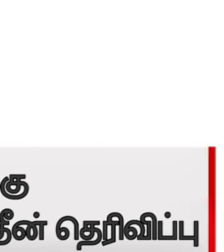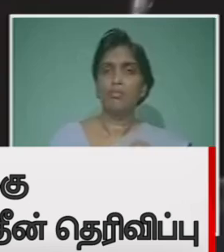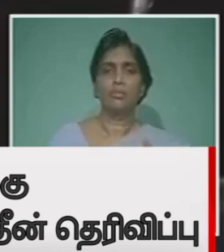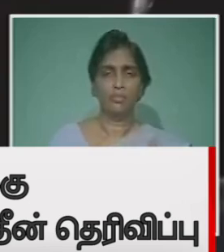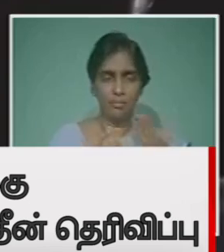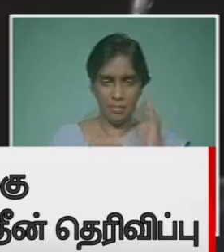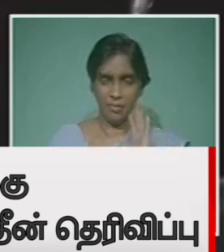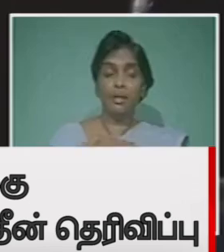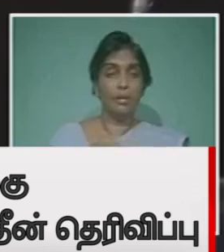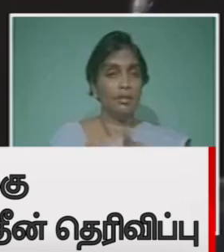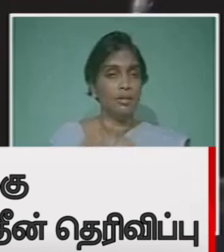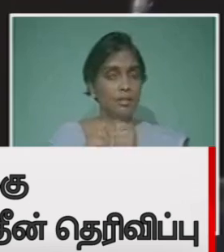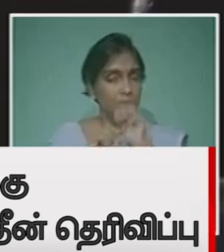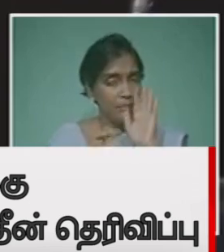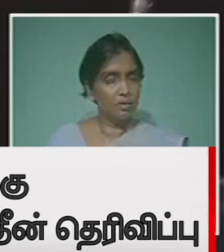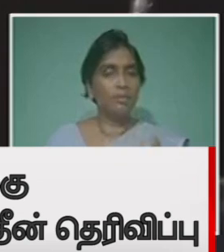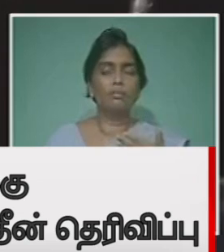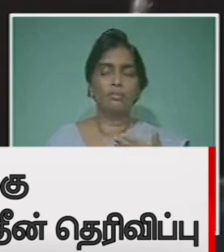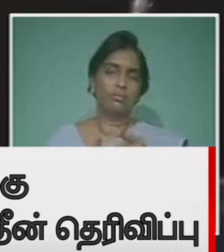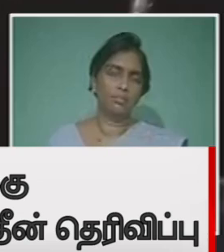நாட்டிலே ஒரு